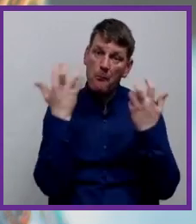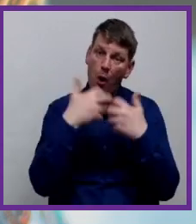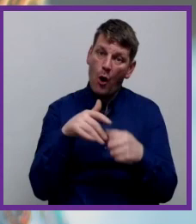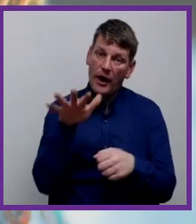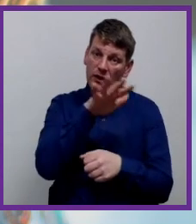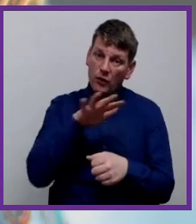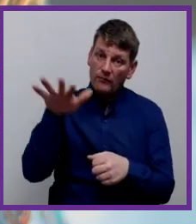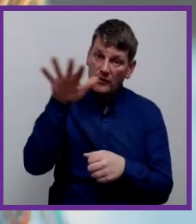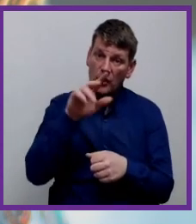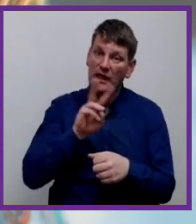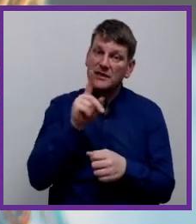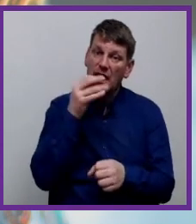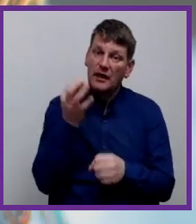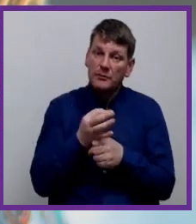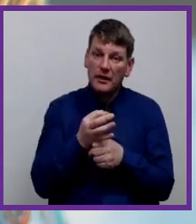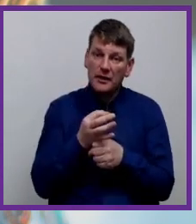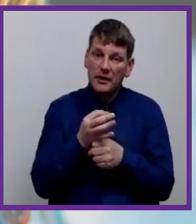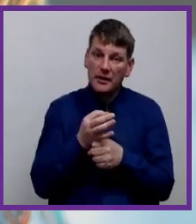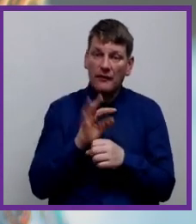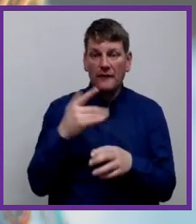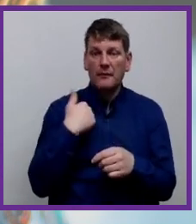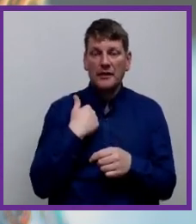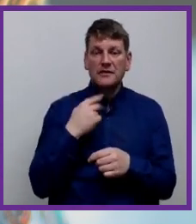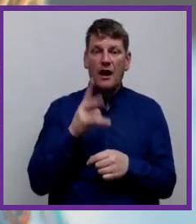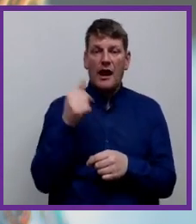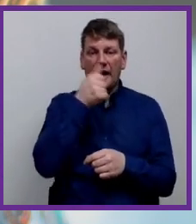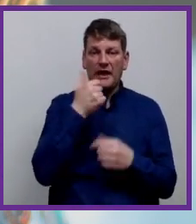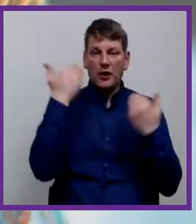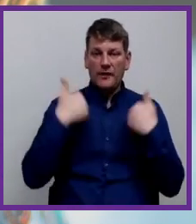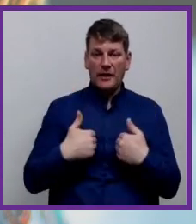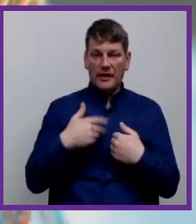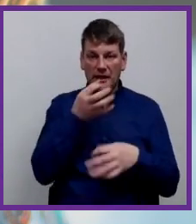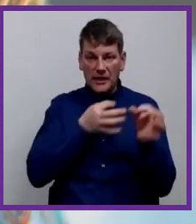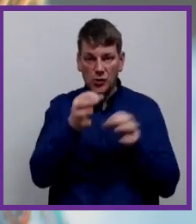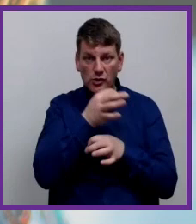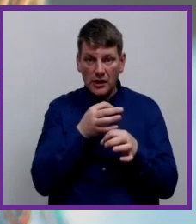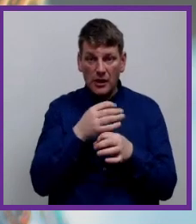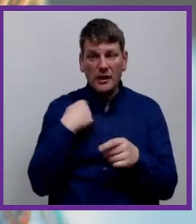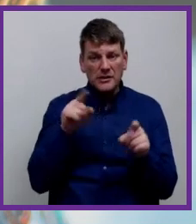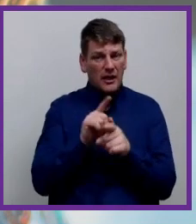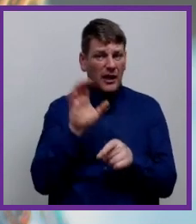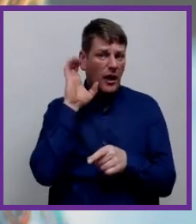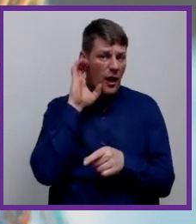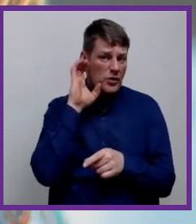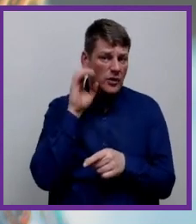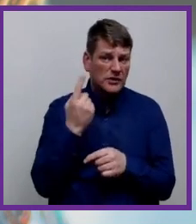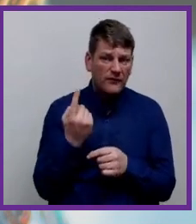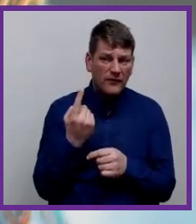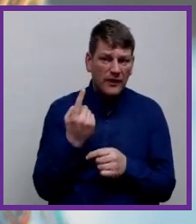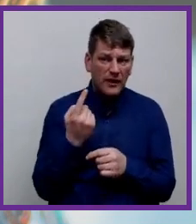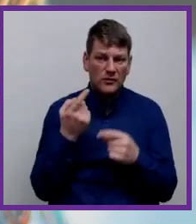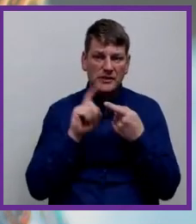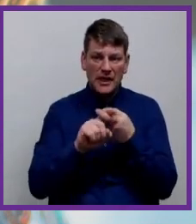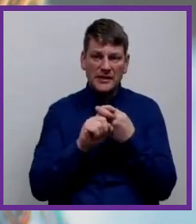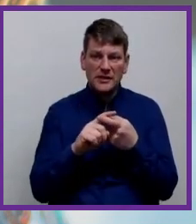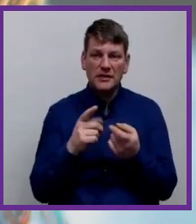kas ir atbildīgi, vai, teiksim, mēs kā individu diskutējam. Un, jo es arī klausījos vienu saistībā,